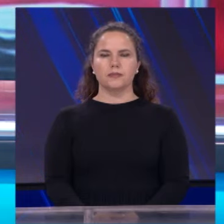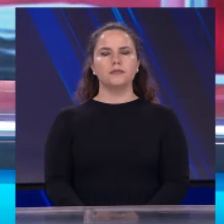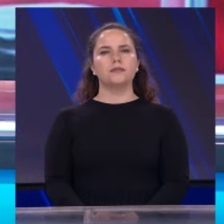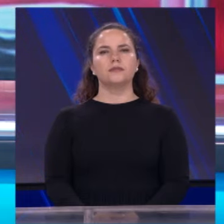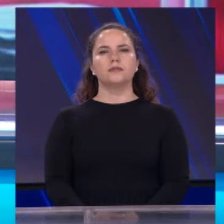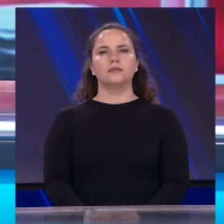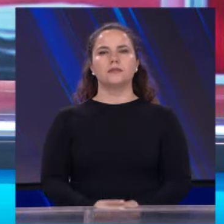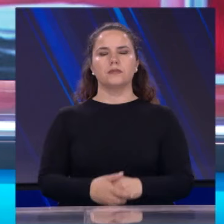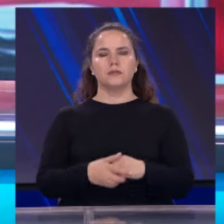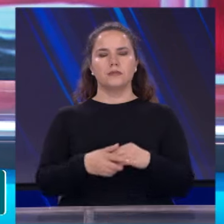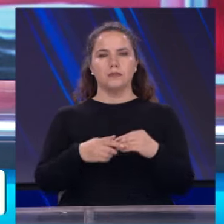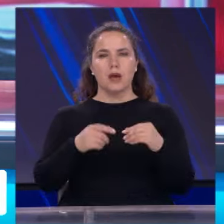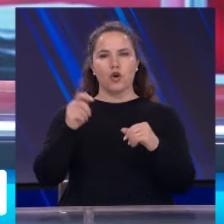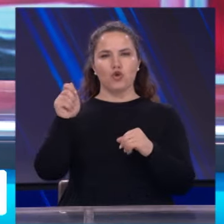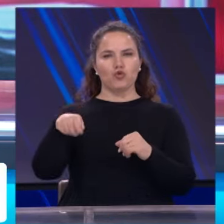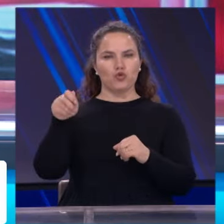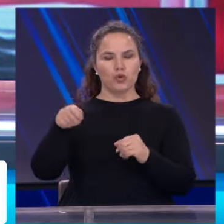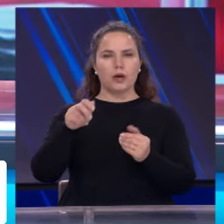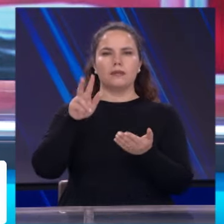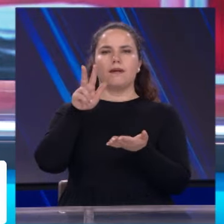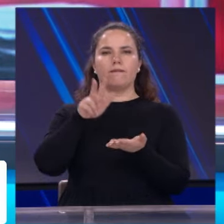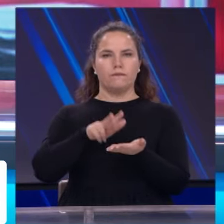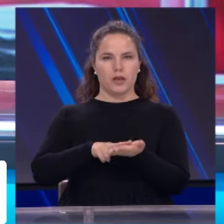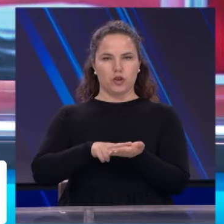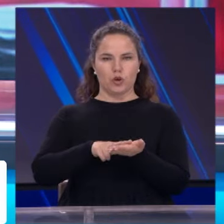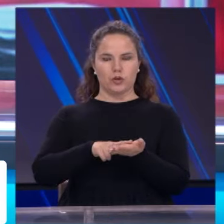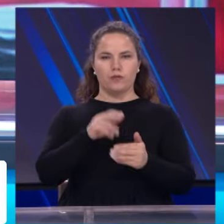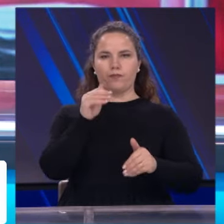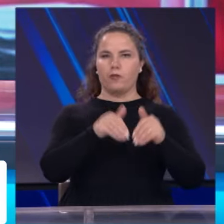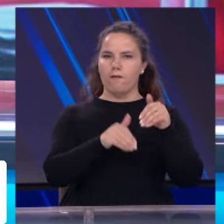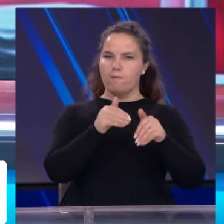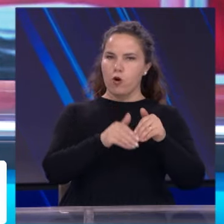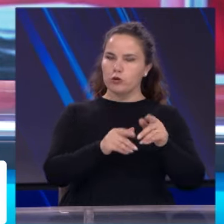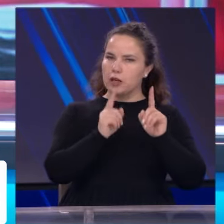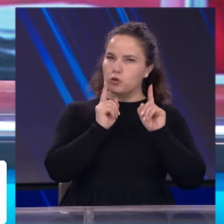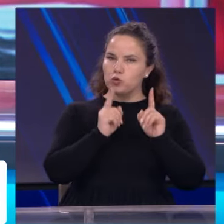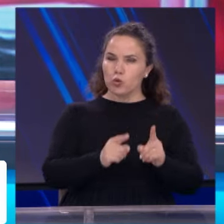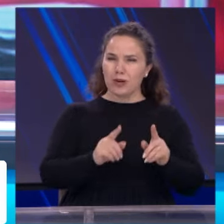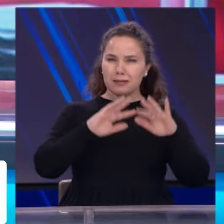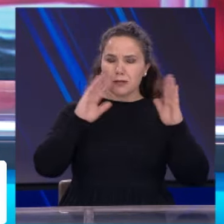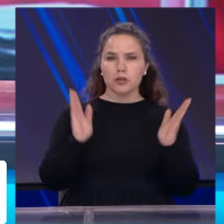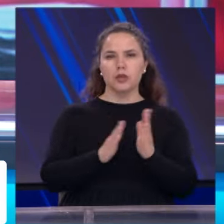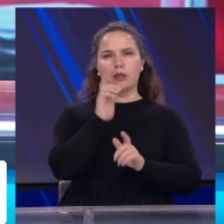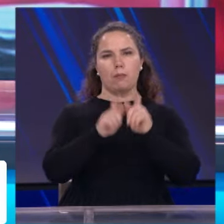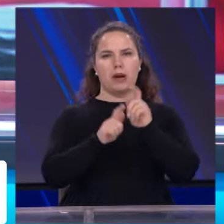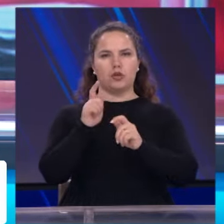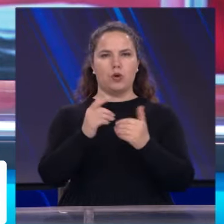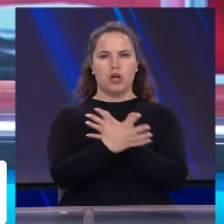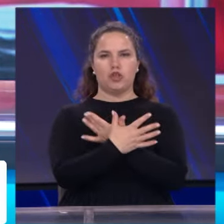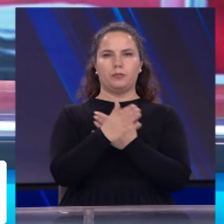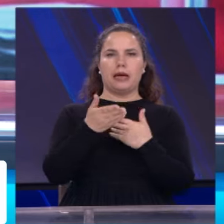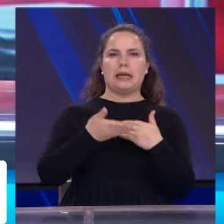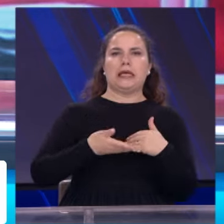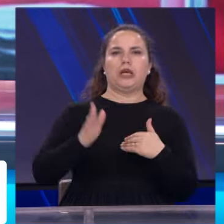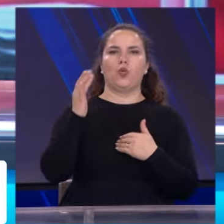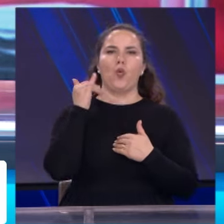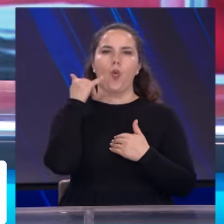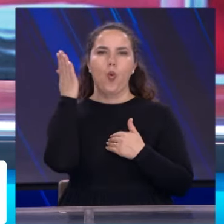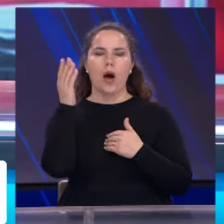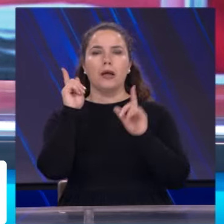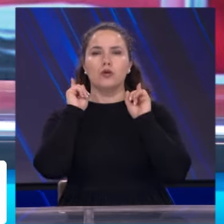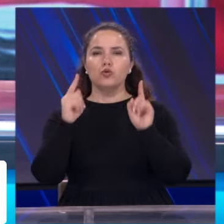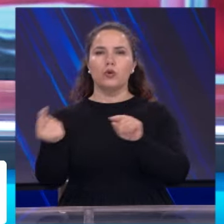Me gjithë vendimin e gjykatës kushtetuese, vota e diasporës duket se do të jetë e pamundur të realizohet në zgjedhjet e